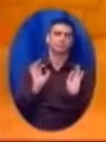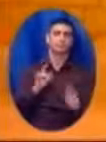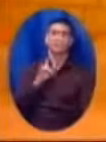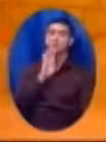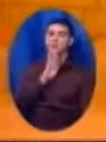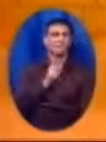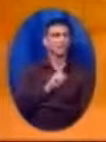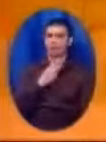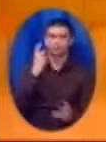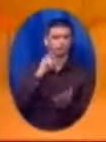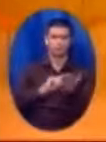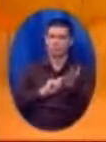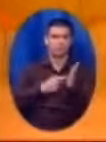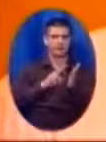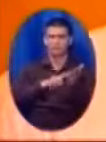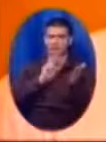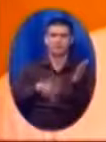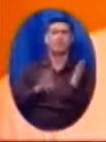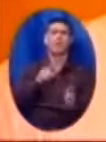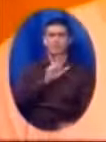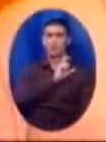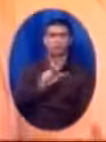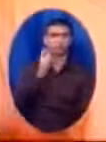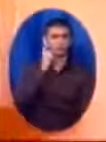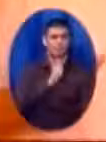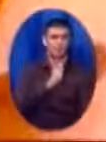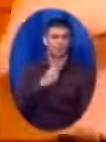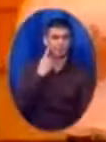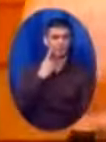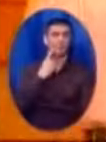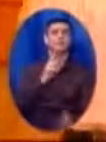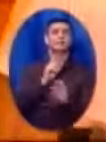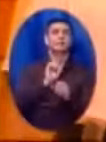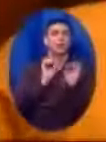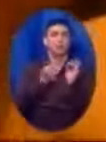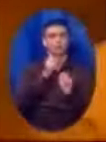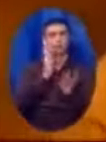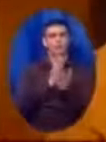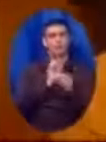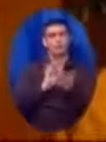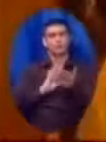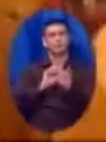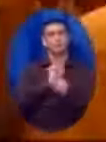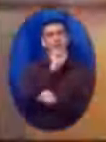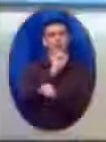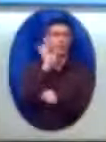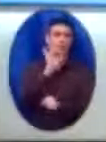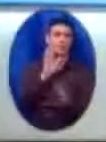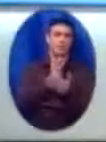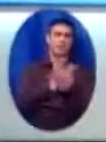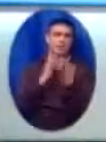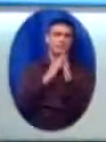ברביבאי לא מתכוון להתפטר מתפקידו למרות ההרשעה הפלילית. סניגוריו כבר מכינים את הערעור על החלטת בית המשפט.